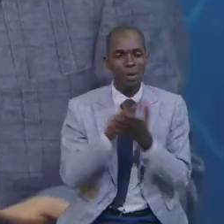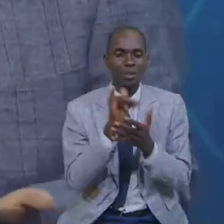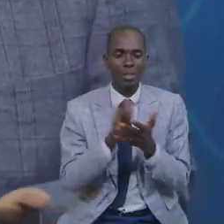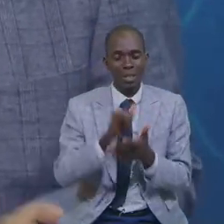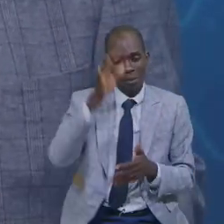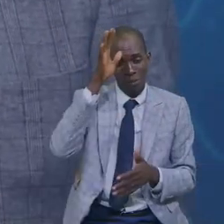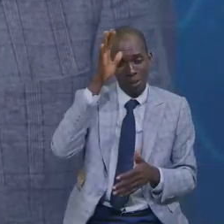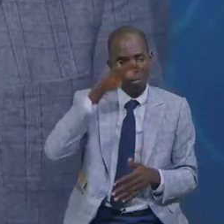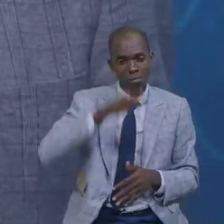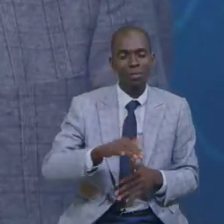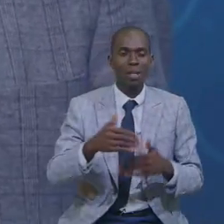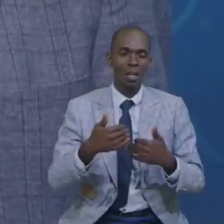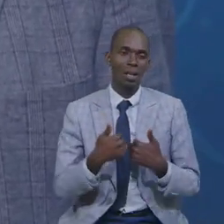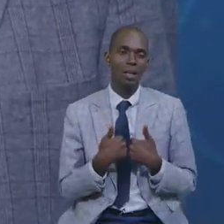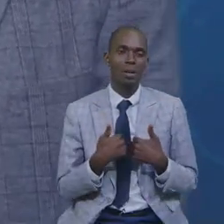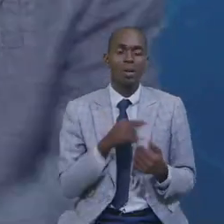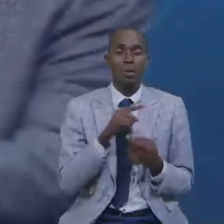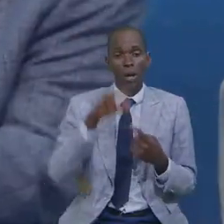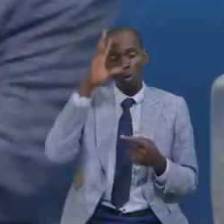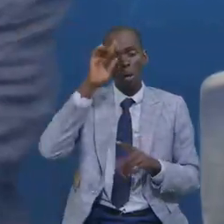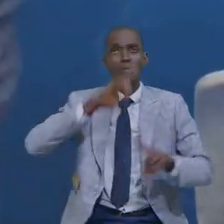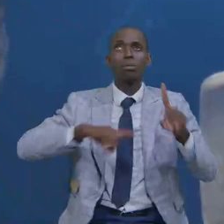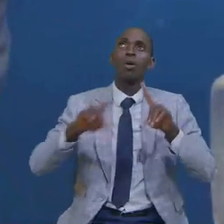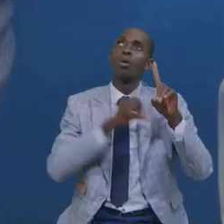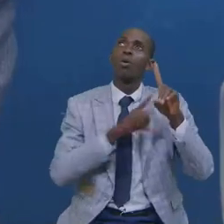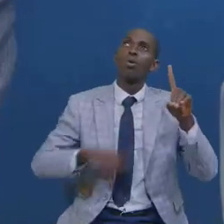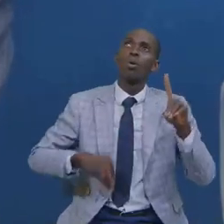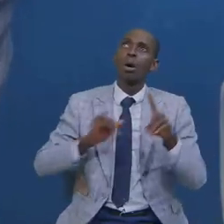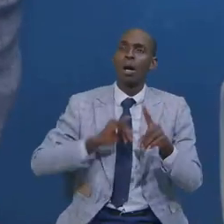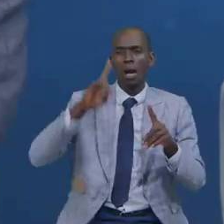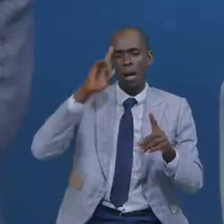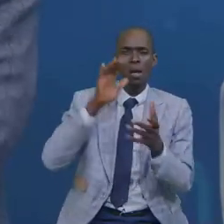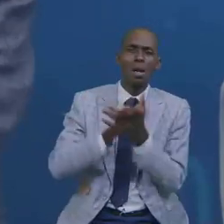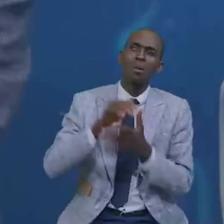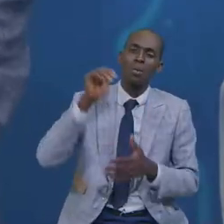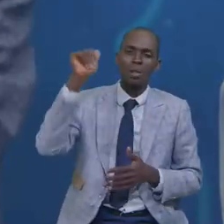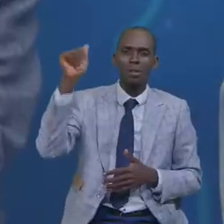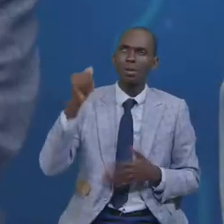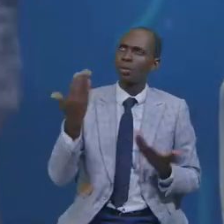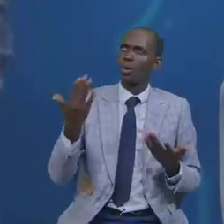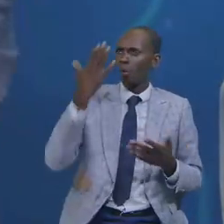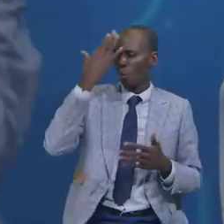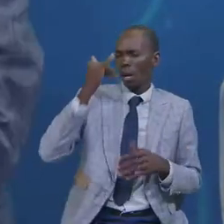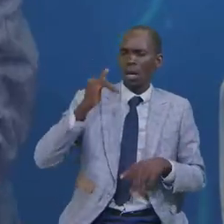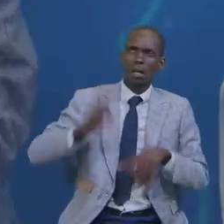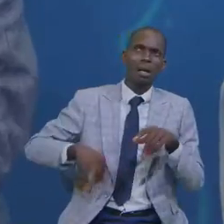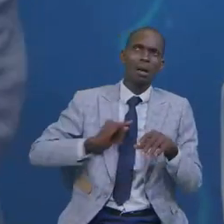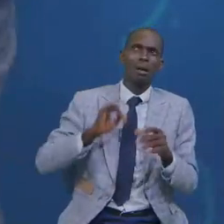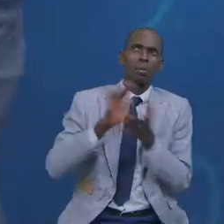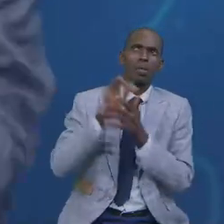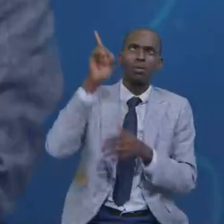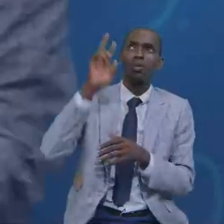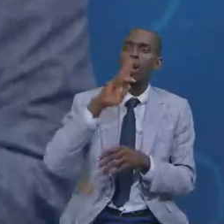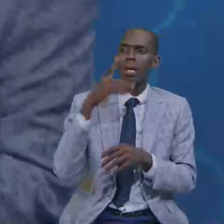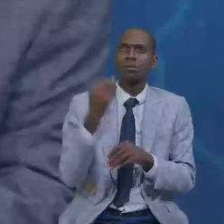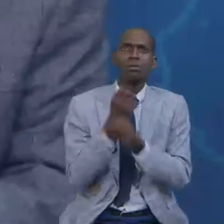l'avait quand l'homme a dit je crois pourquoi ne pas te croire tu as le Fils de Dieu tu as le